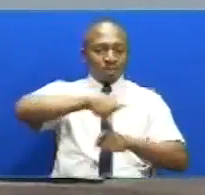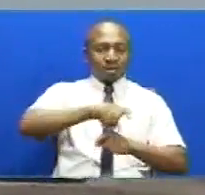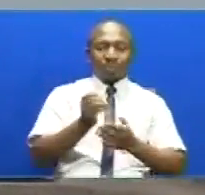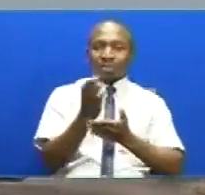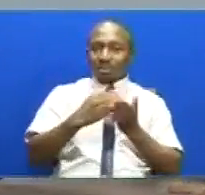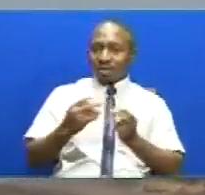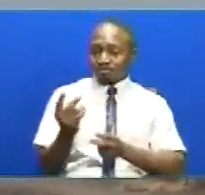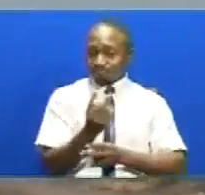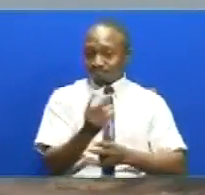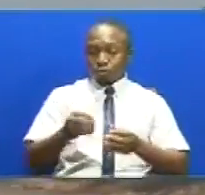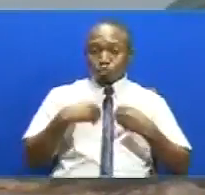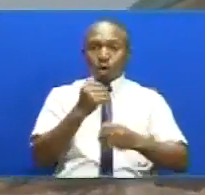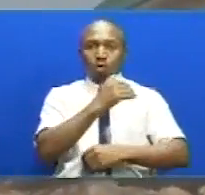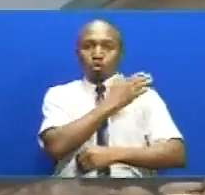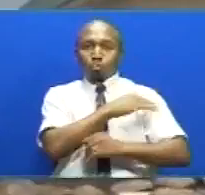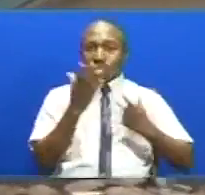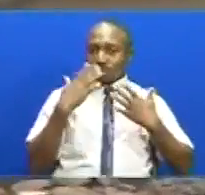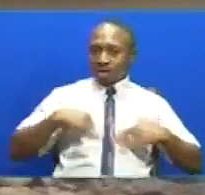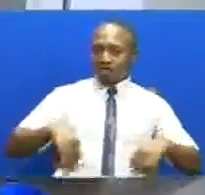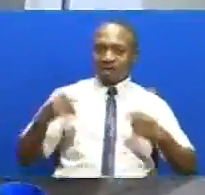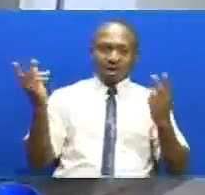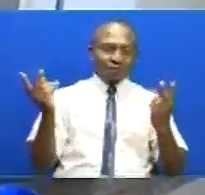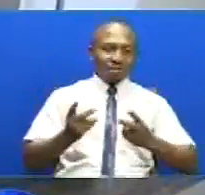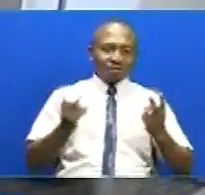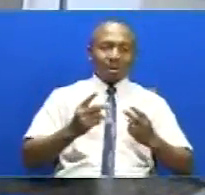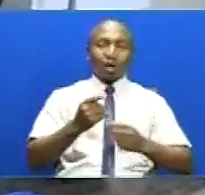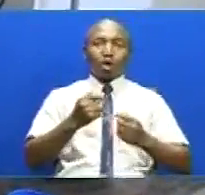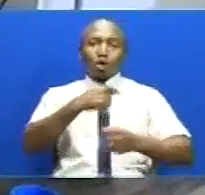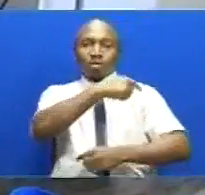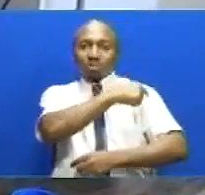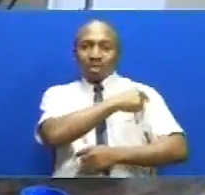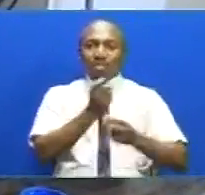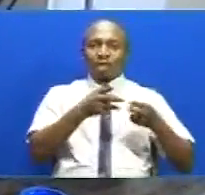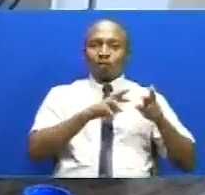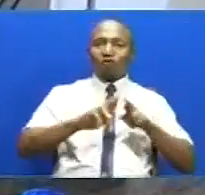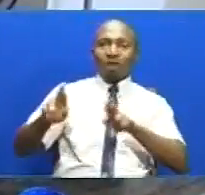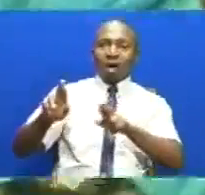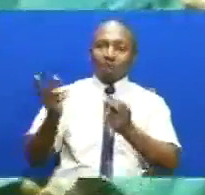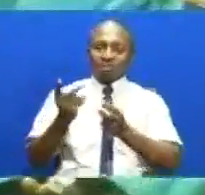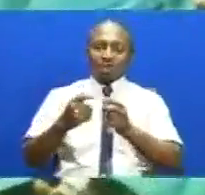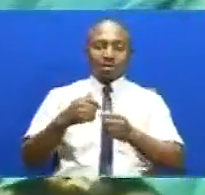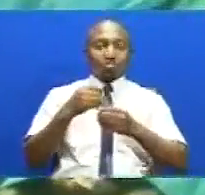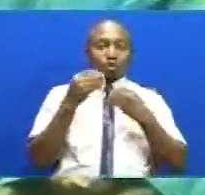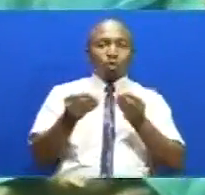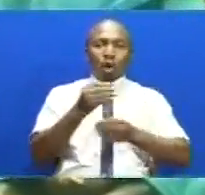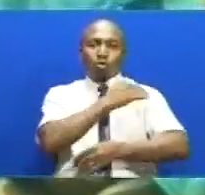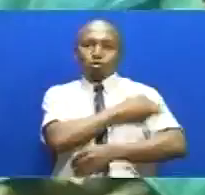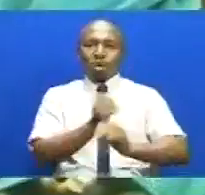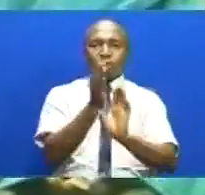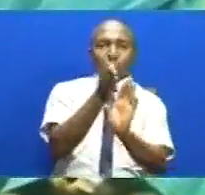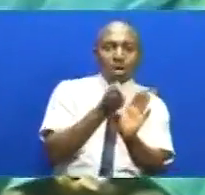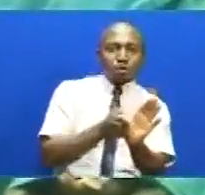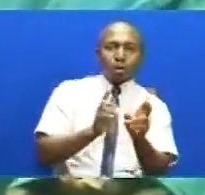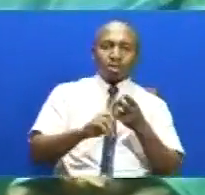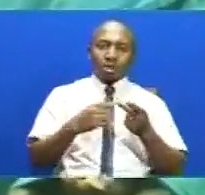hizo za kutoa huduma za afya, bali hata zile hospitali za rufaa zimekuwa zikitoa huduma za upasuaji